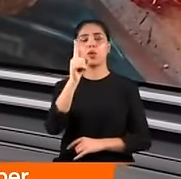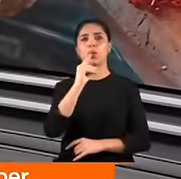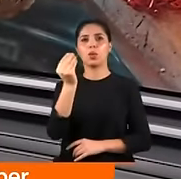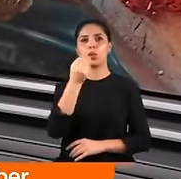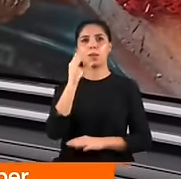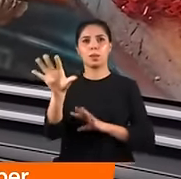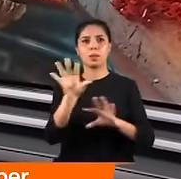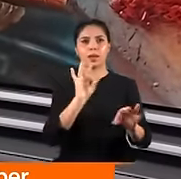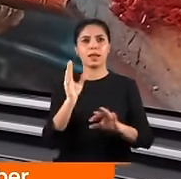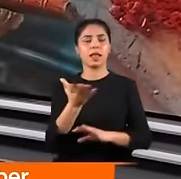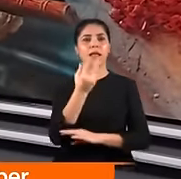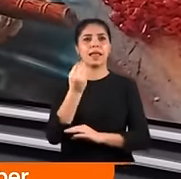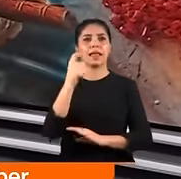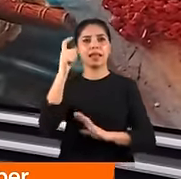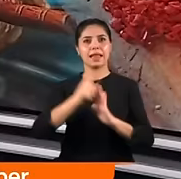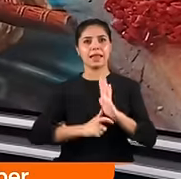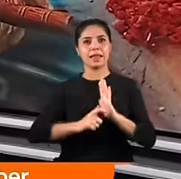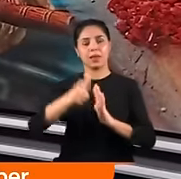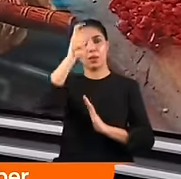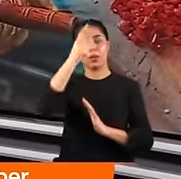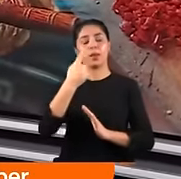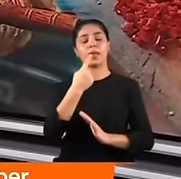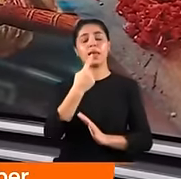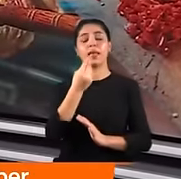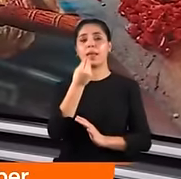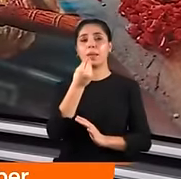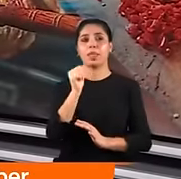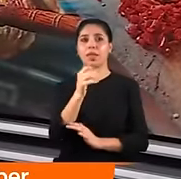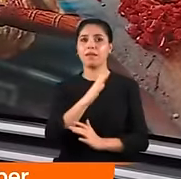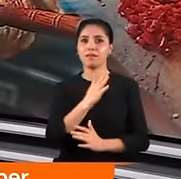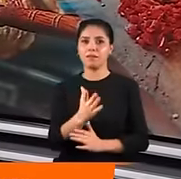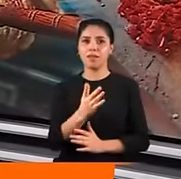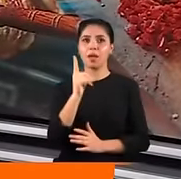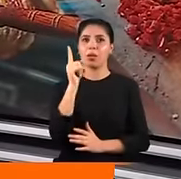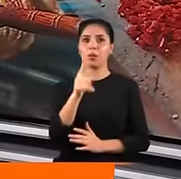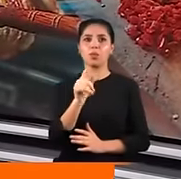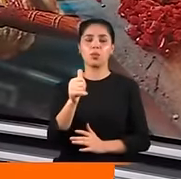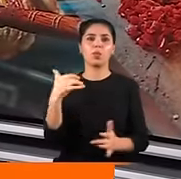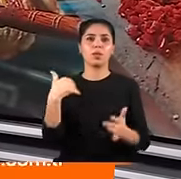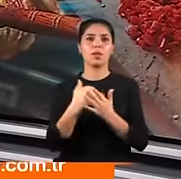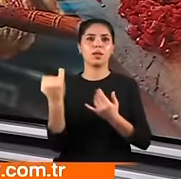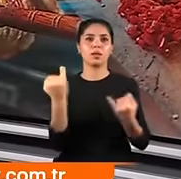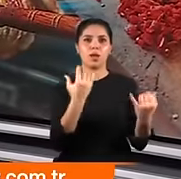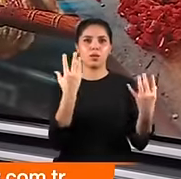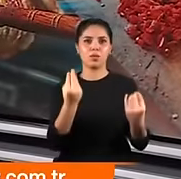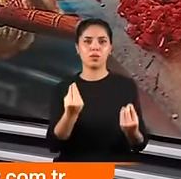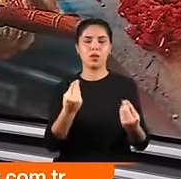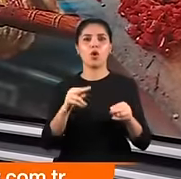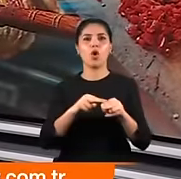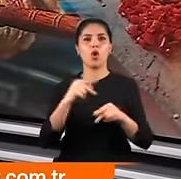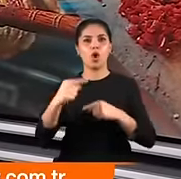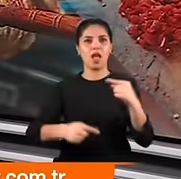lezzet atlası. En iyiler listesinde pek çok da Türk lezzeti var. Ancak göz ısıran bir ayrıntı var ki o da bugüne kadar tartışmalara konu olan